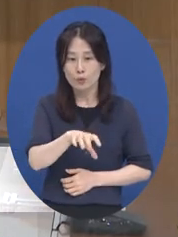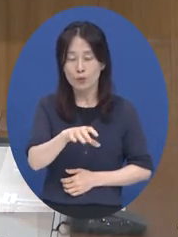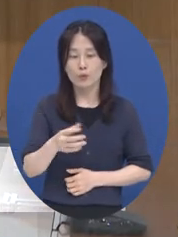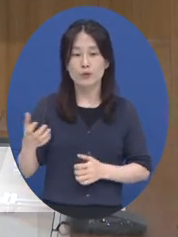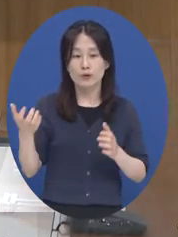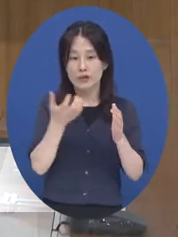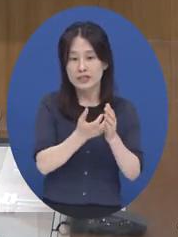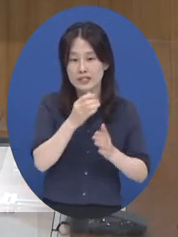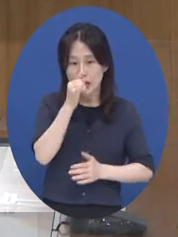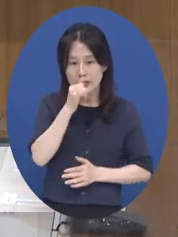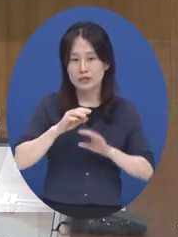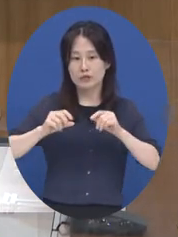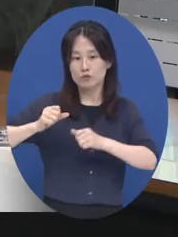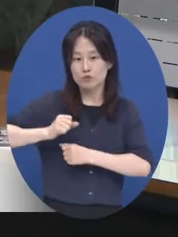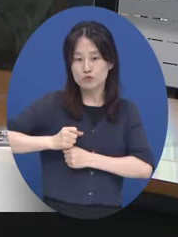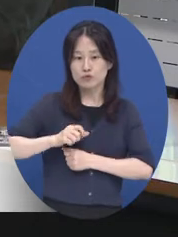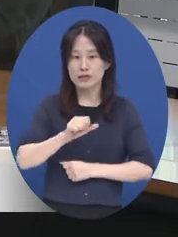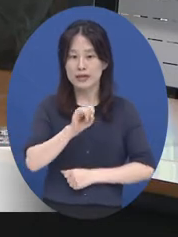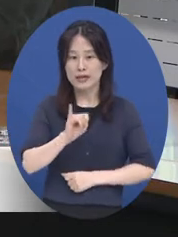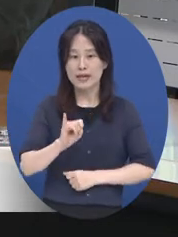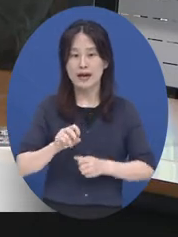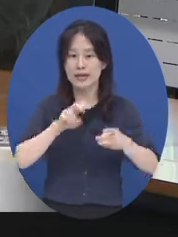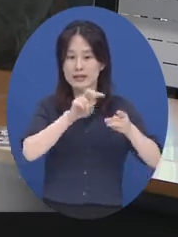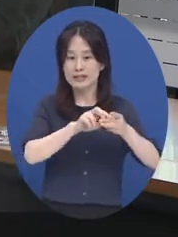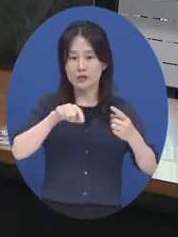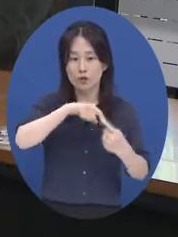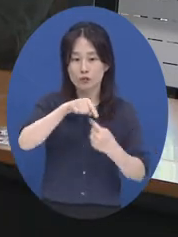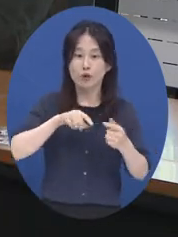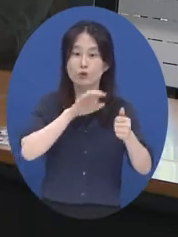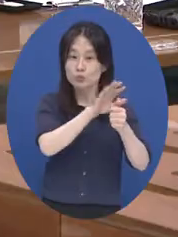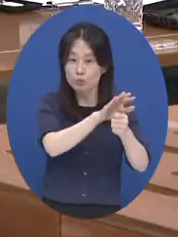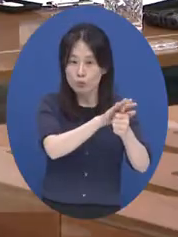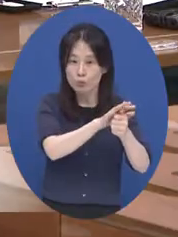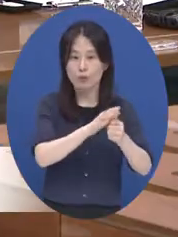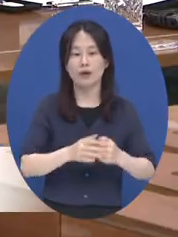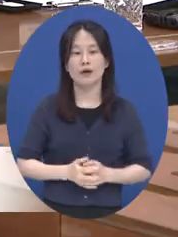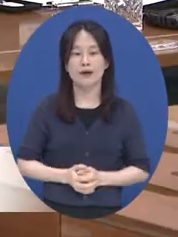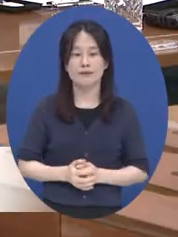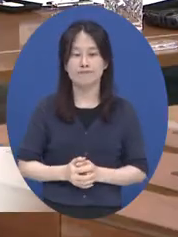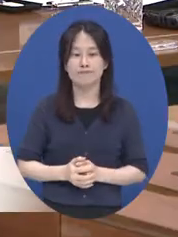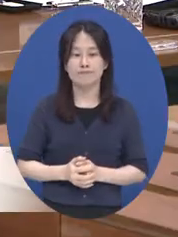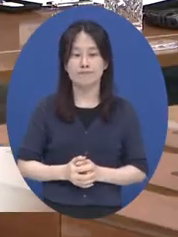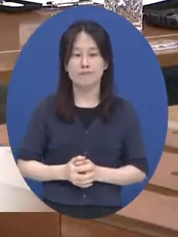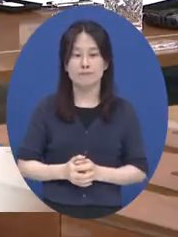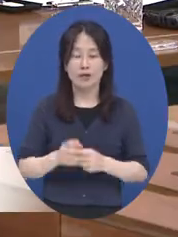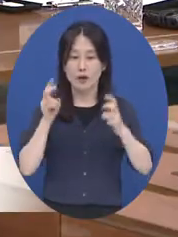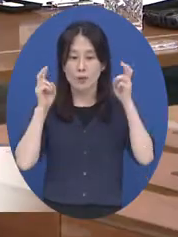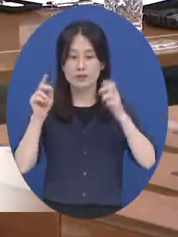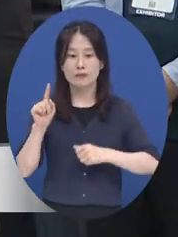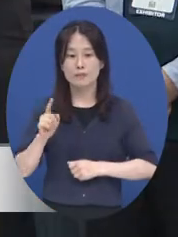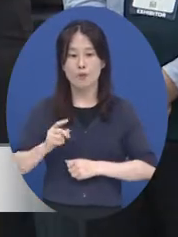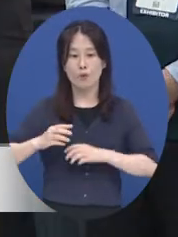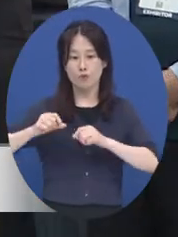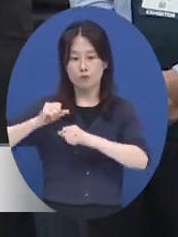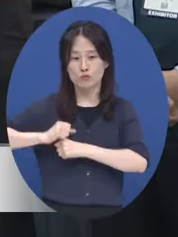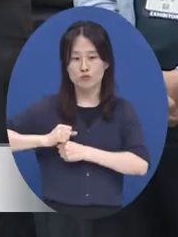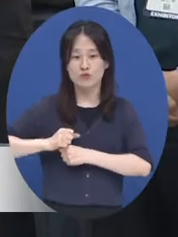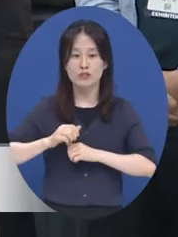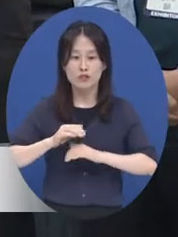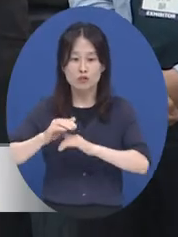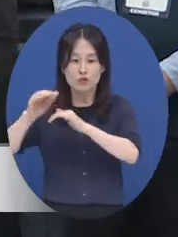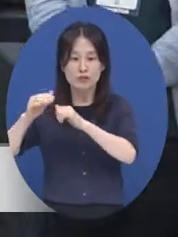입주해 있는 육군 인공지능 협력센터 운영을 지원하고, 경기 지역 기업들은 육군이 추진하는